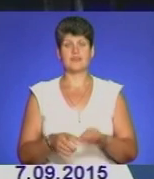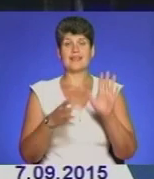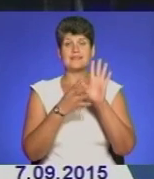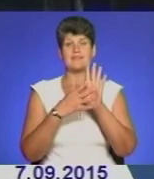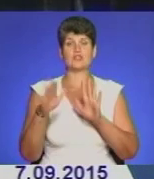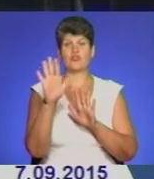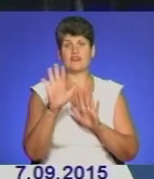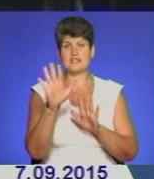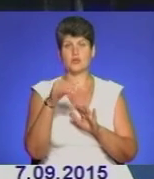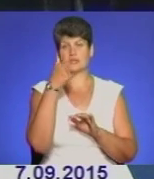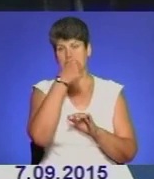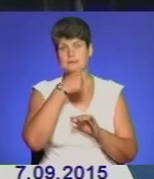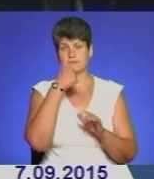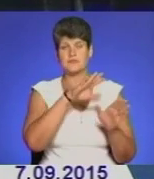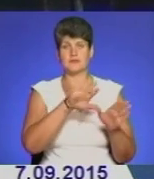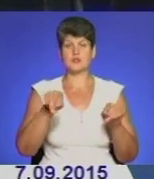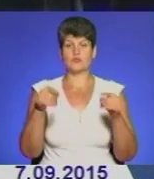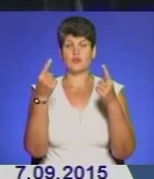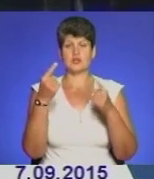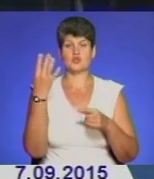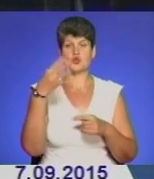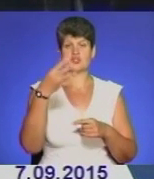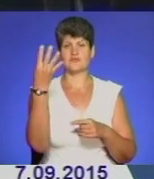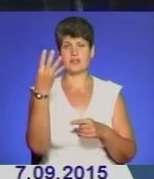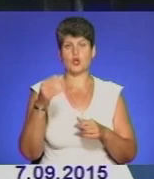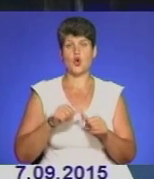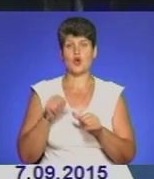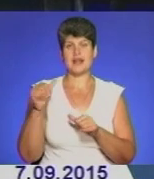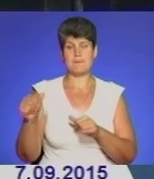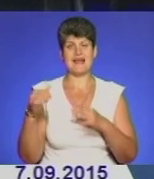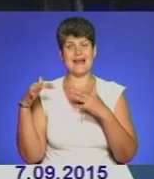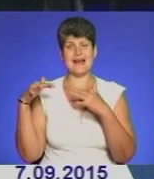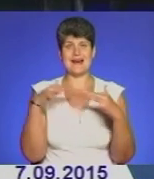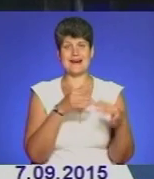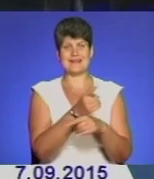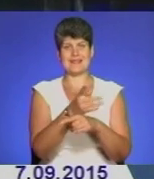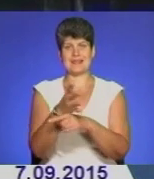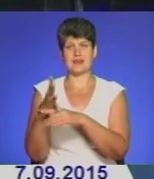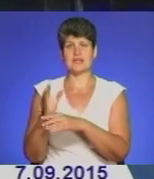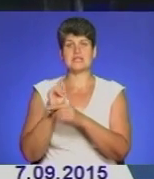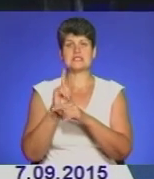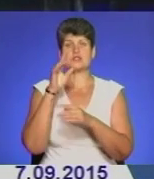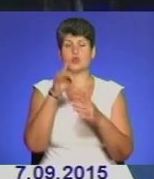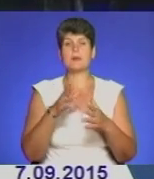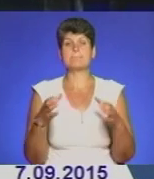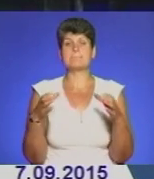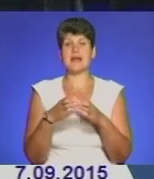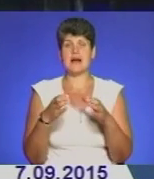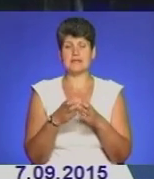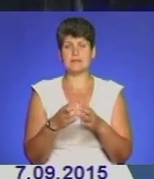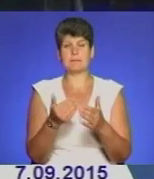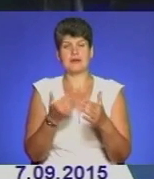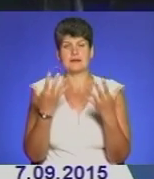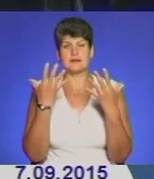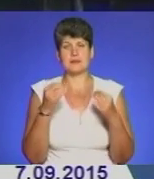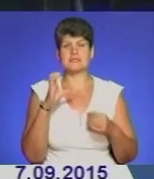9 вересня – рік від створення Тернопільської 44-ї окремої артилерійської бригади. На прес-конференції напередодні урочистостей голова облдержадміністрації